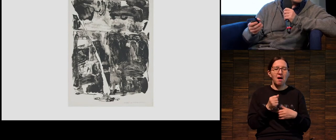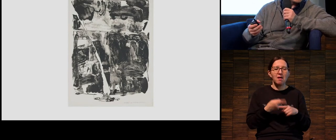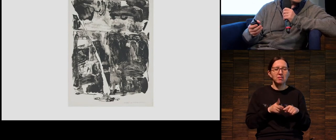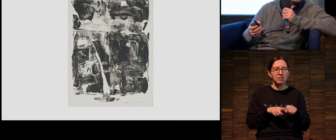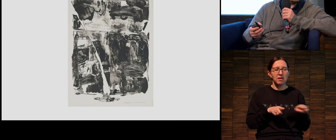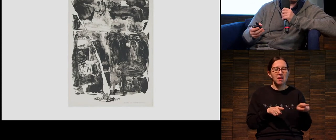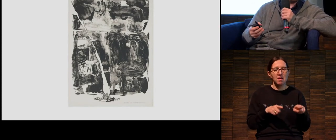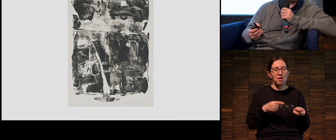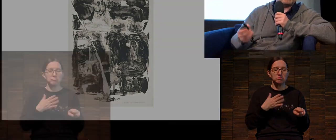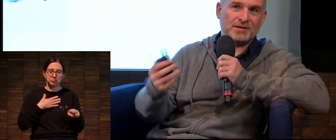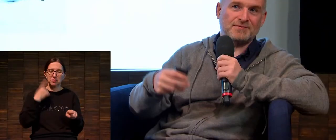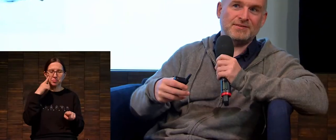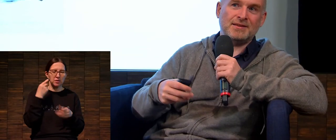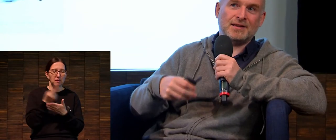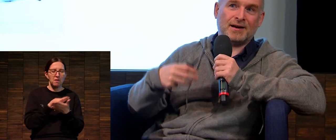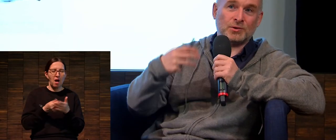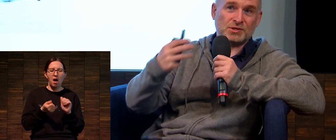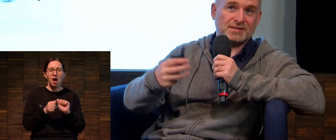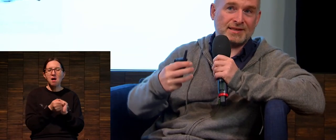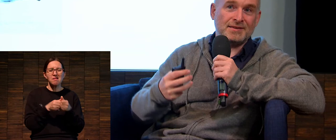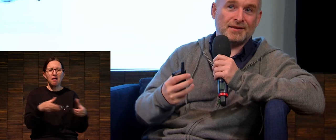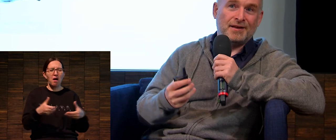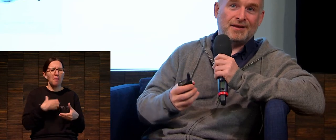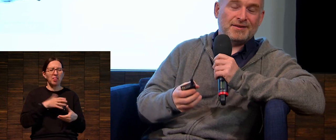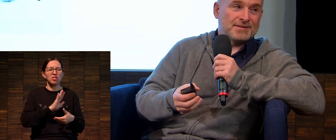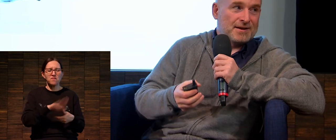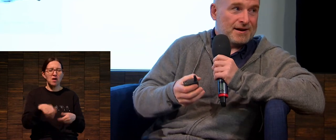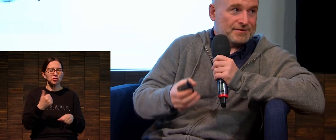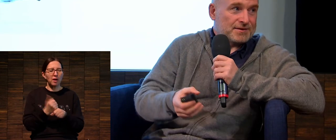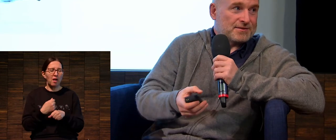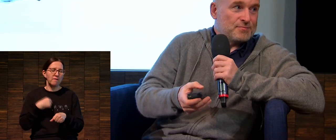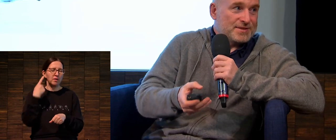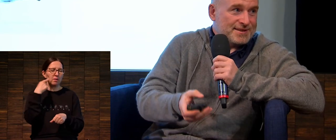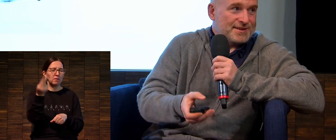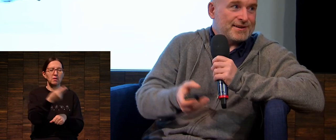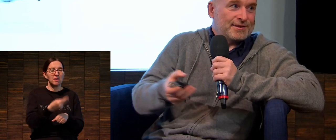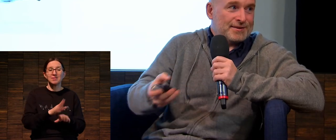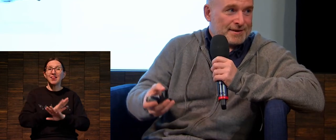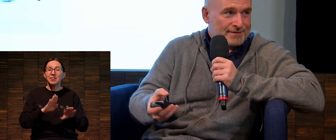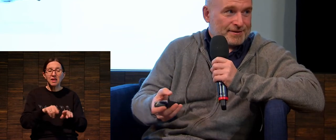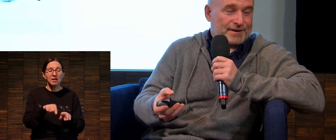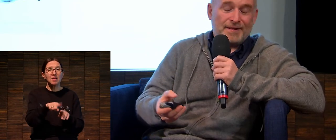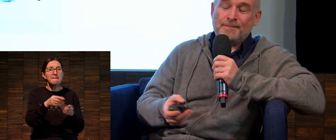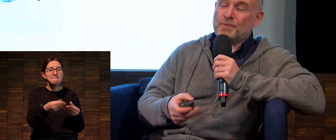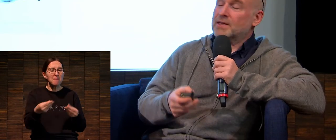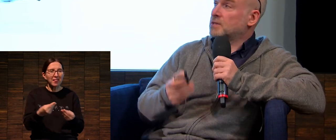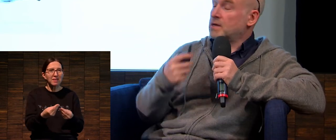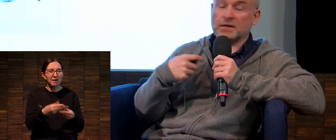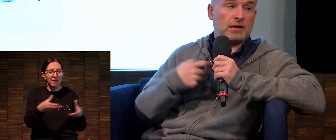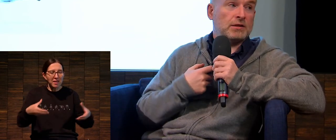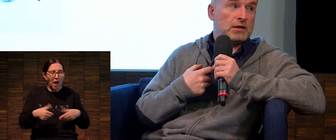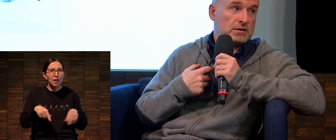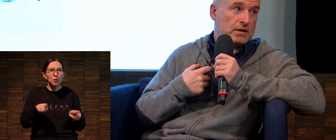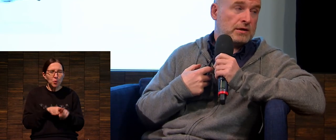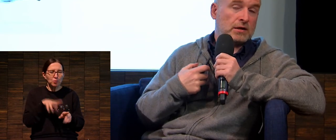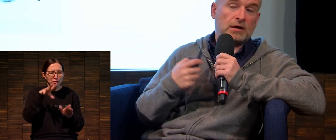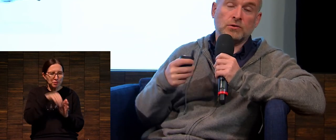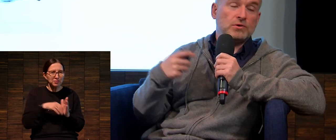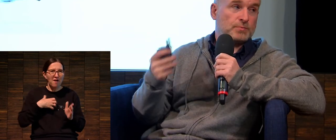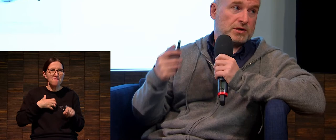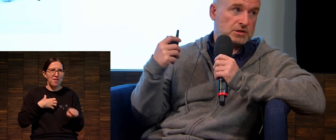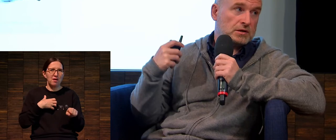самим произведением. И произведение, оно состоит из авторства материала и автора. Это одно